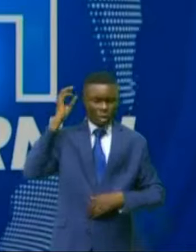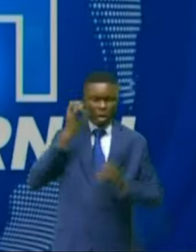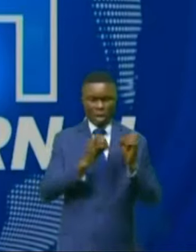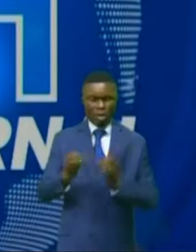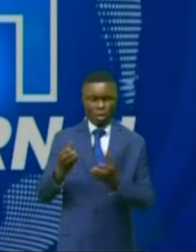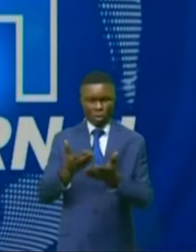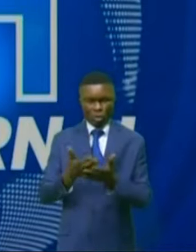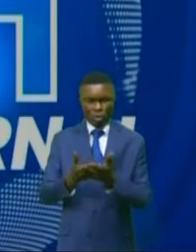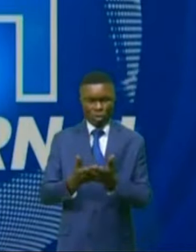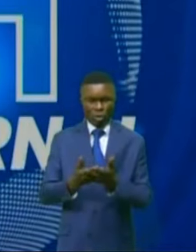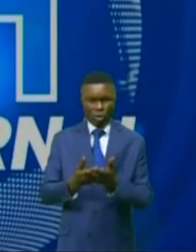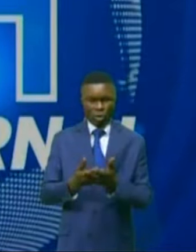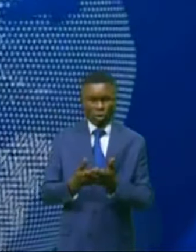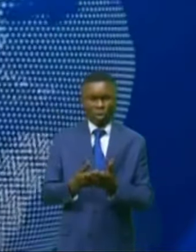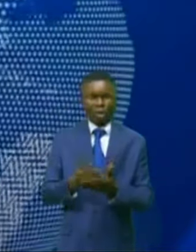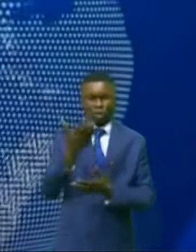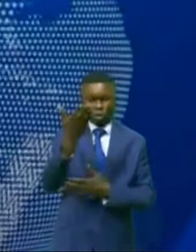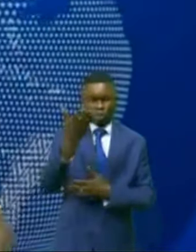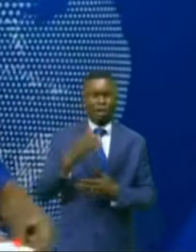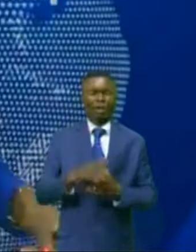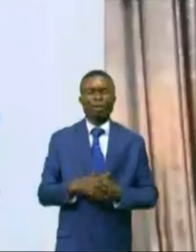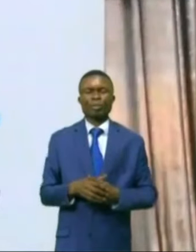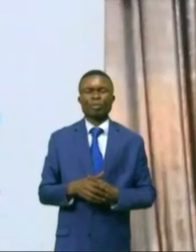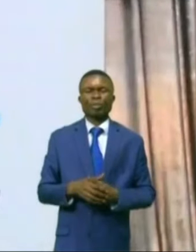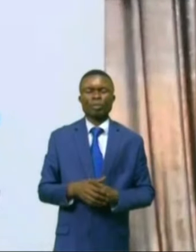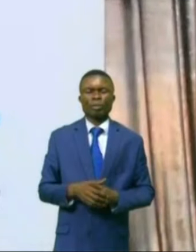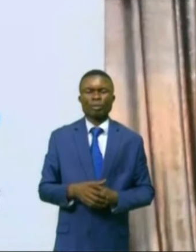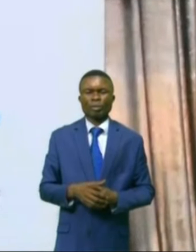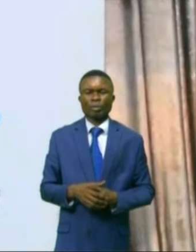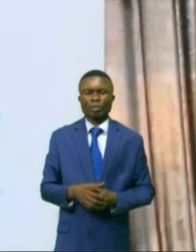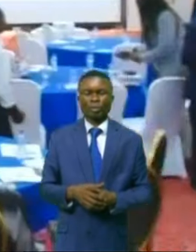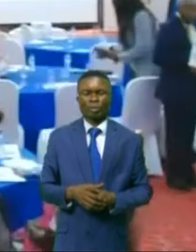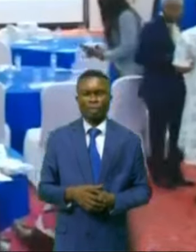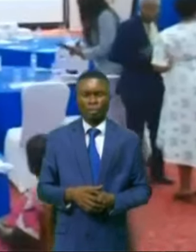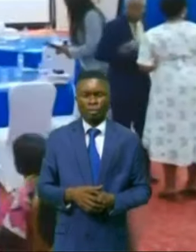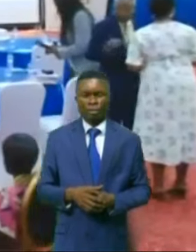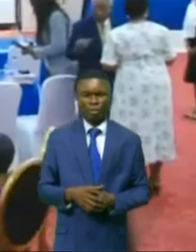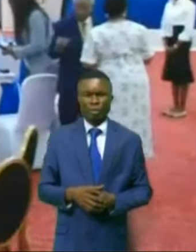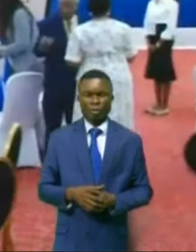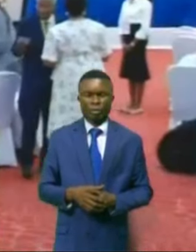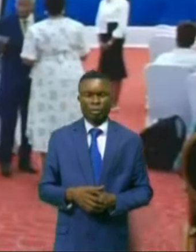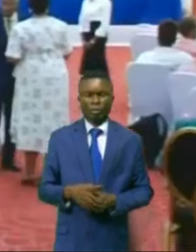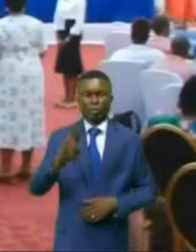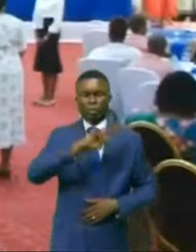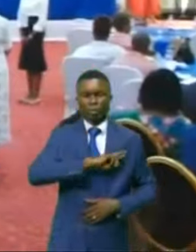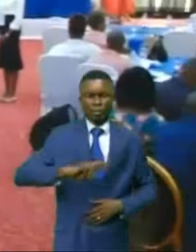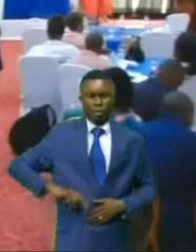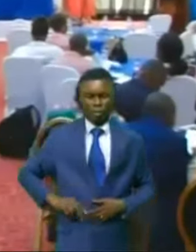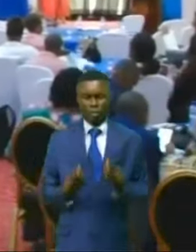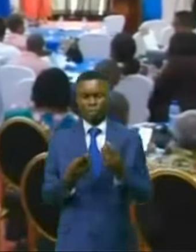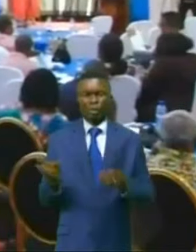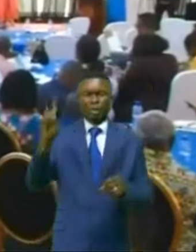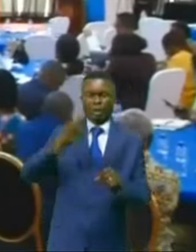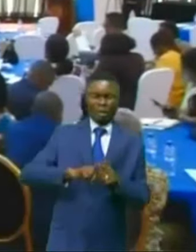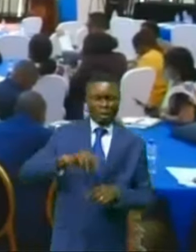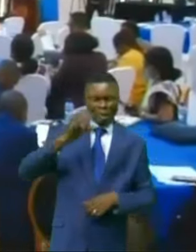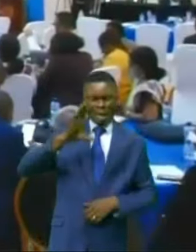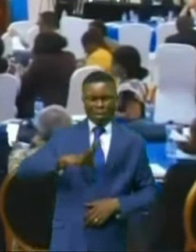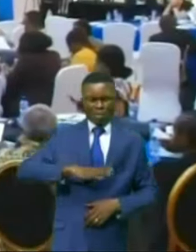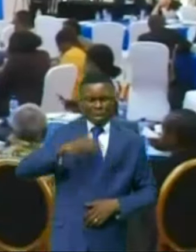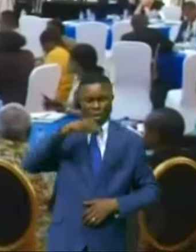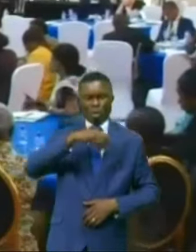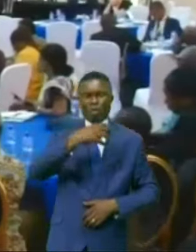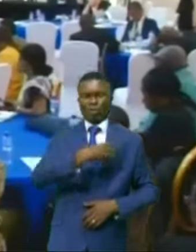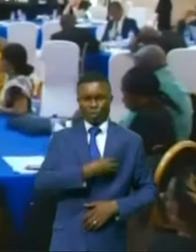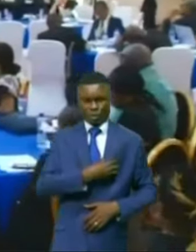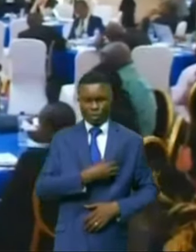organisés. Naïcha Kiala, Yvette Makoutima. Plusieurs décennies de guerre en RDC, les victimes gardent encore des blessures internes